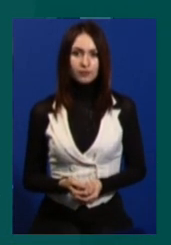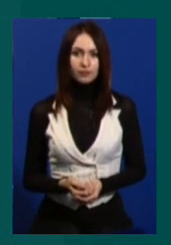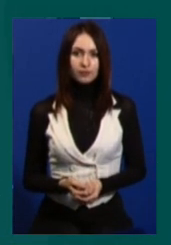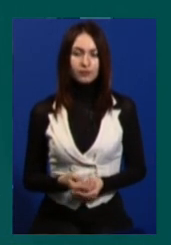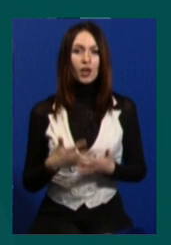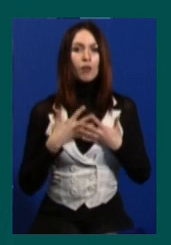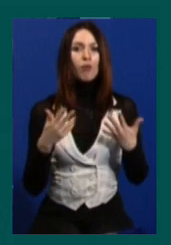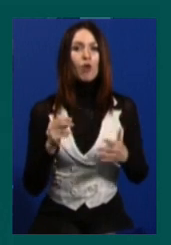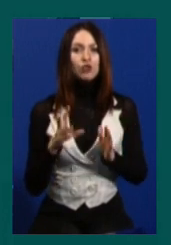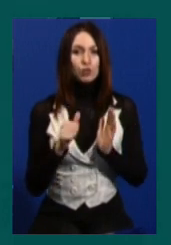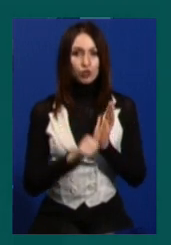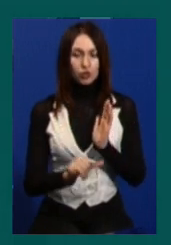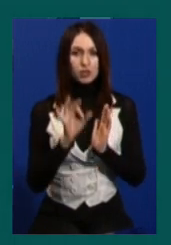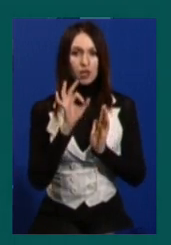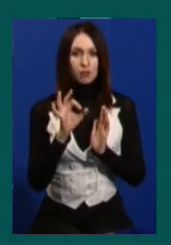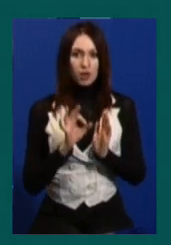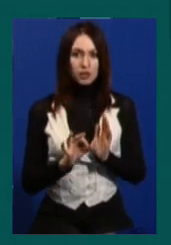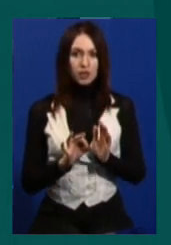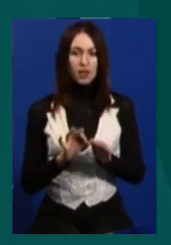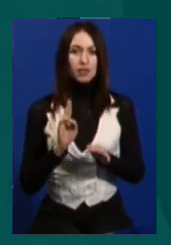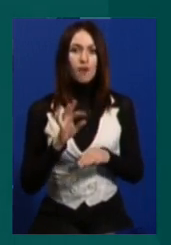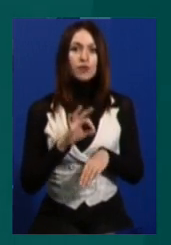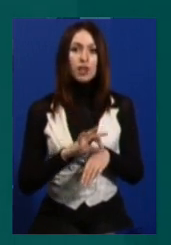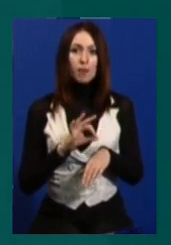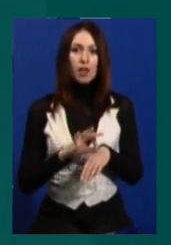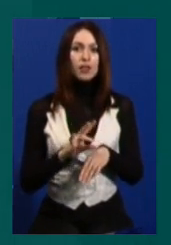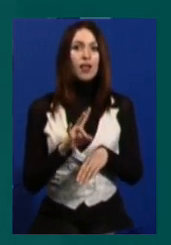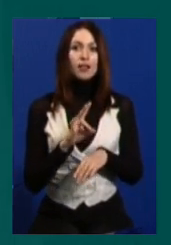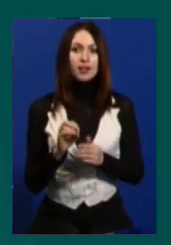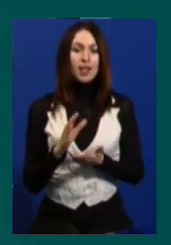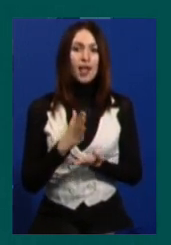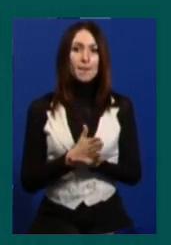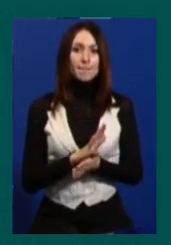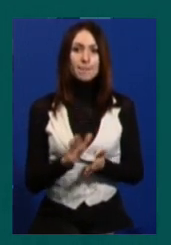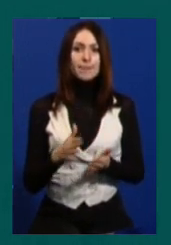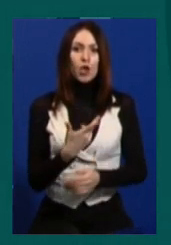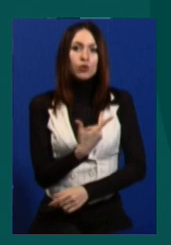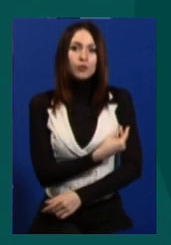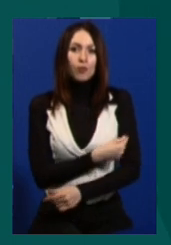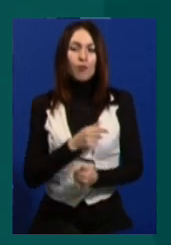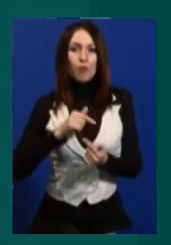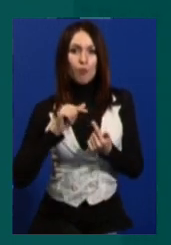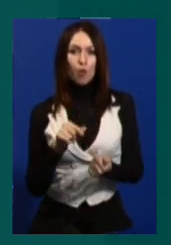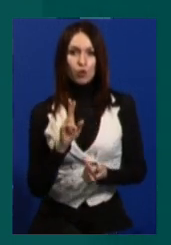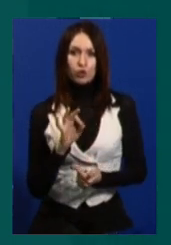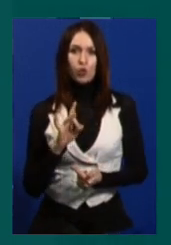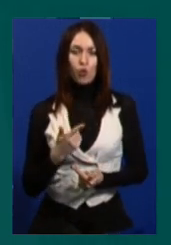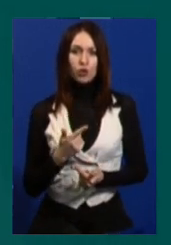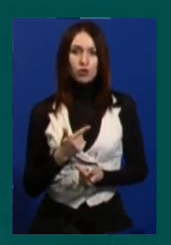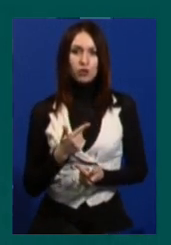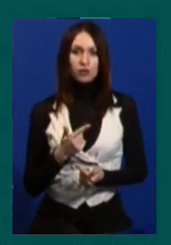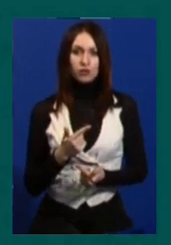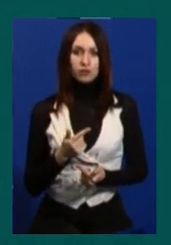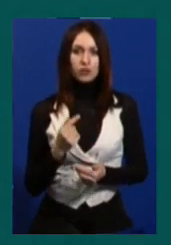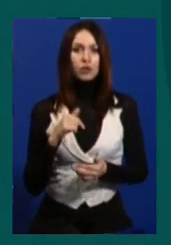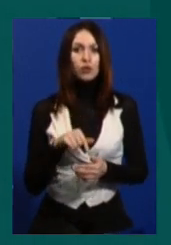Більш ніж 60% хворих не мають щеплень проти кору. Це ті,